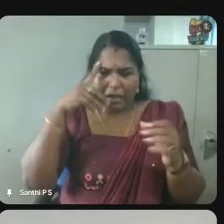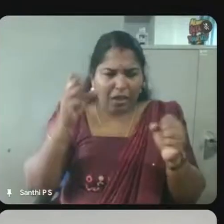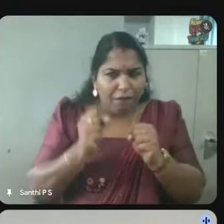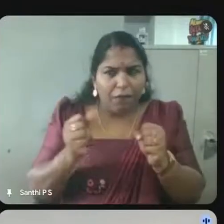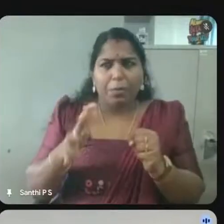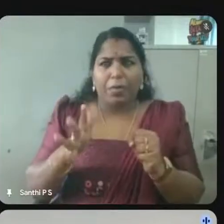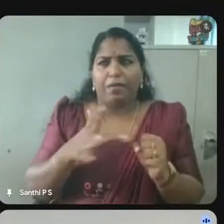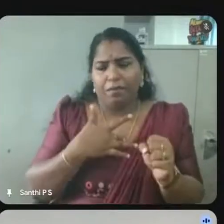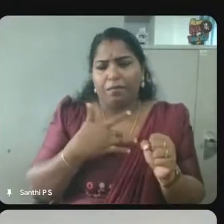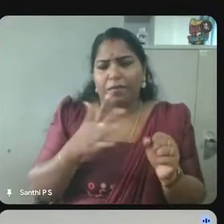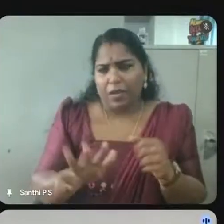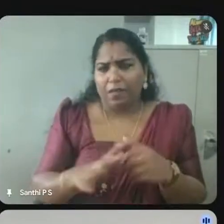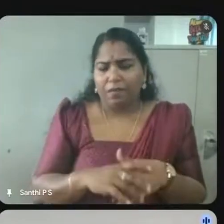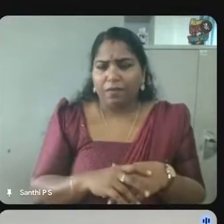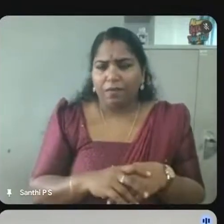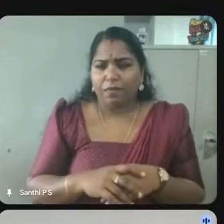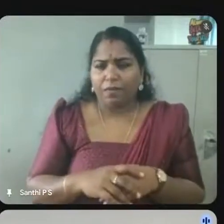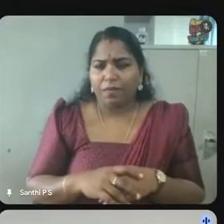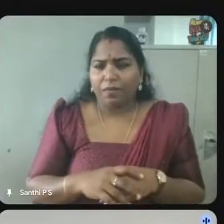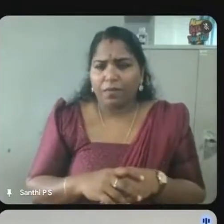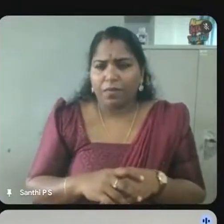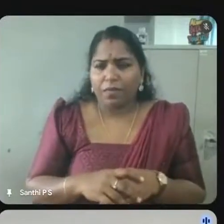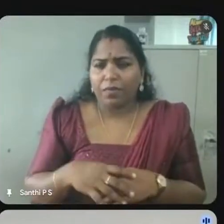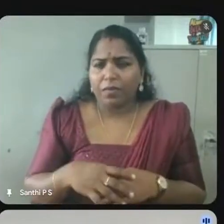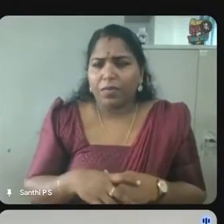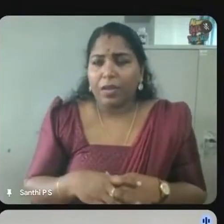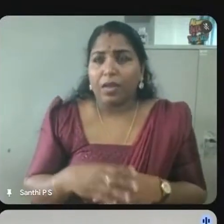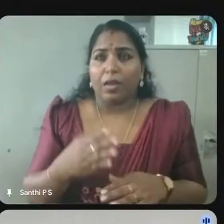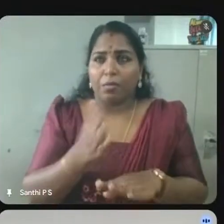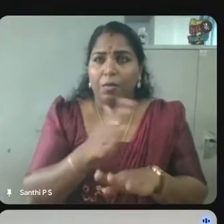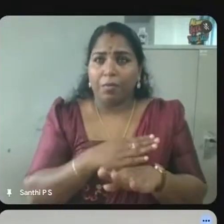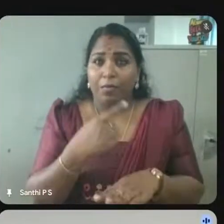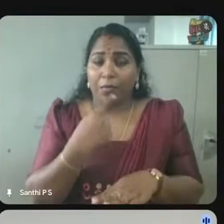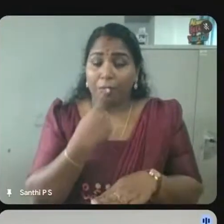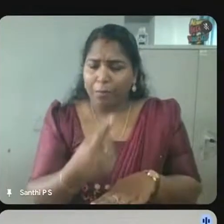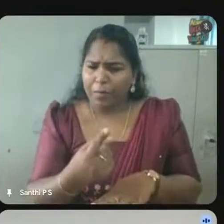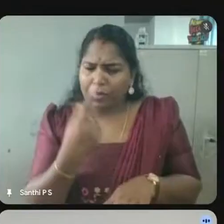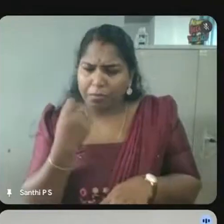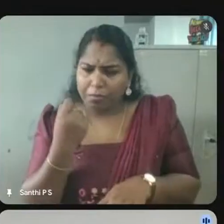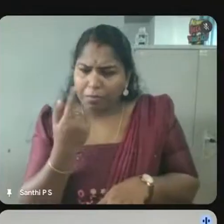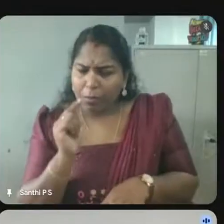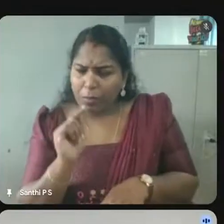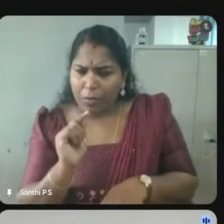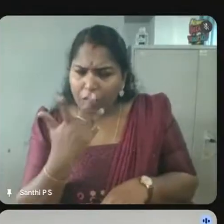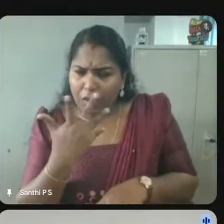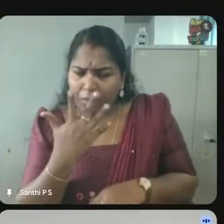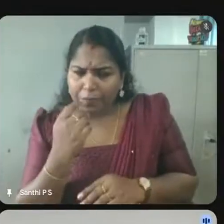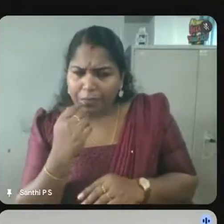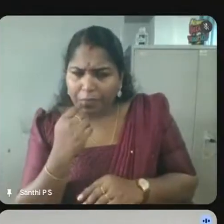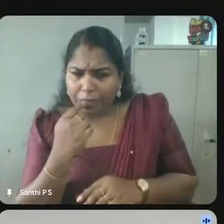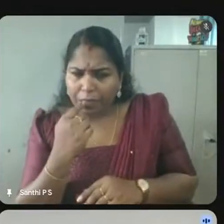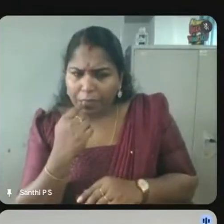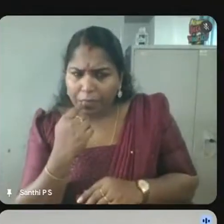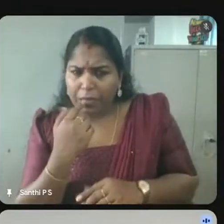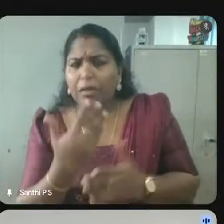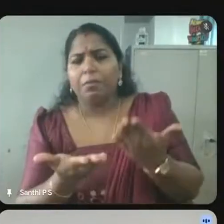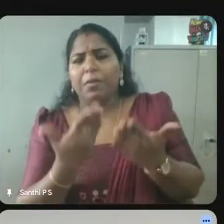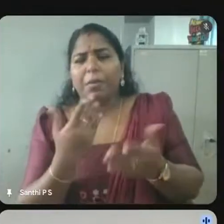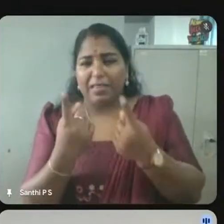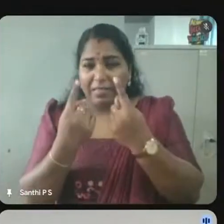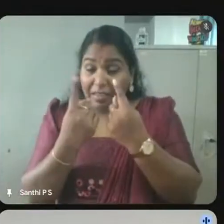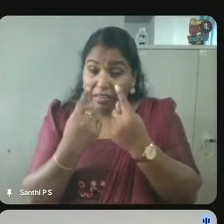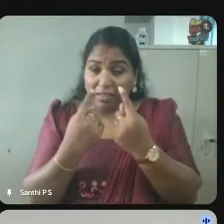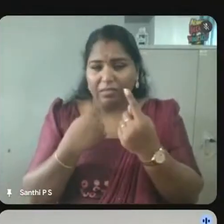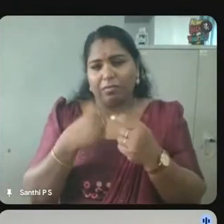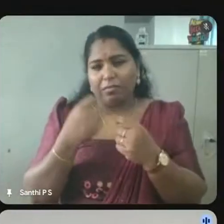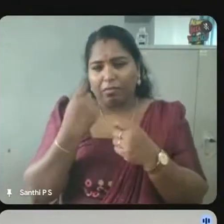മാറ്റും. മനസ്സിലായി സാർ. അപ്പൊ അതായത് നമുക്കിപ്പോ സാറ് പറഞ്ഞതിന് ഞാൻ മനസ്സിലാക്കുന്ന കാര്യങ്ങൾ നമുക്കിപ്പോ കറക്റ്റ് ആയിട്ട് സാറിനെ ചെക്ക് ചെയ്താൽ കുറച്ചുകൂടെ ഡീറ്റെയിൽ ആയിട്ട് പറയാൻ